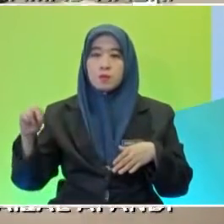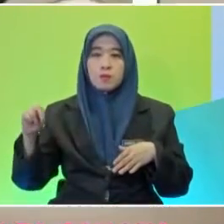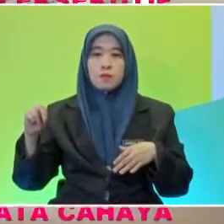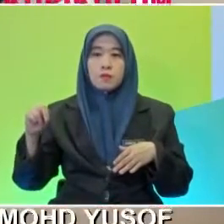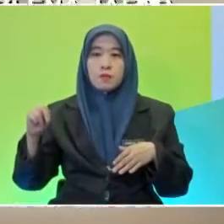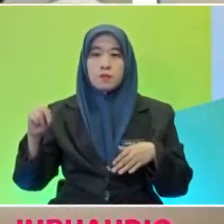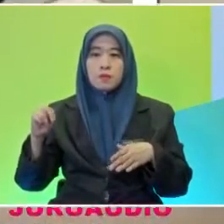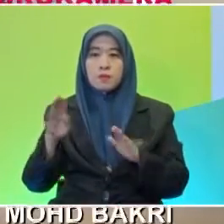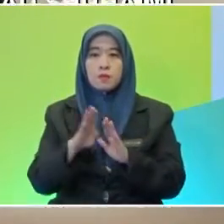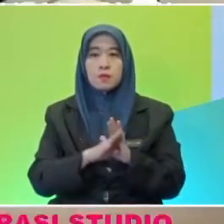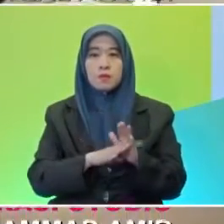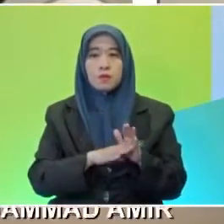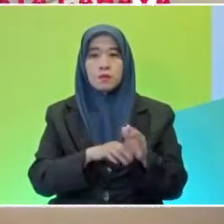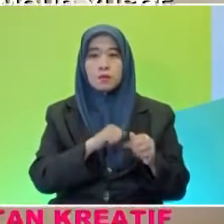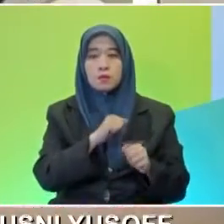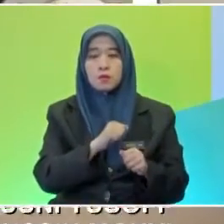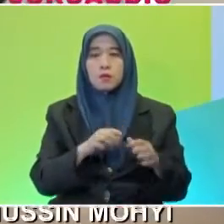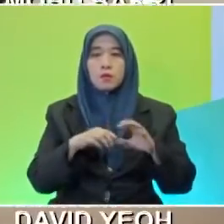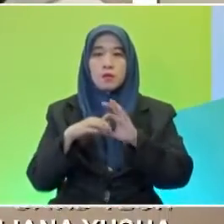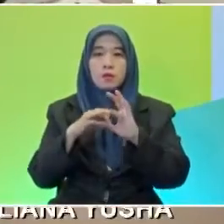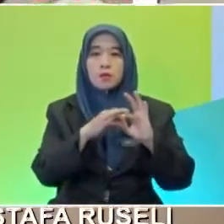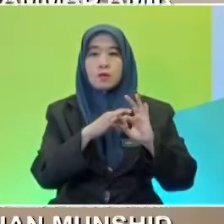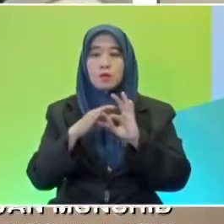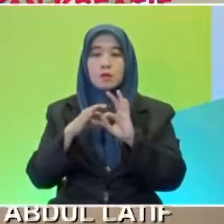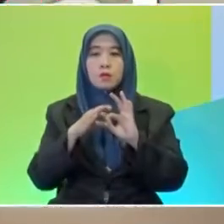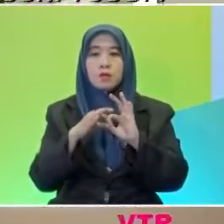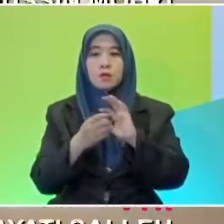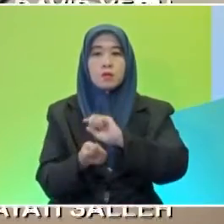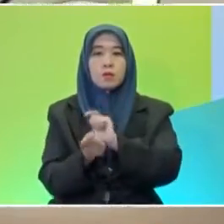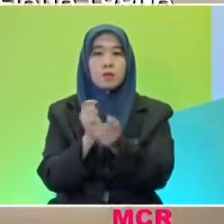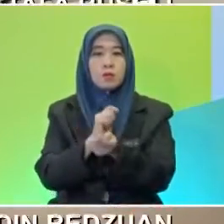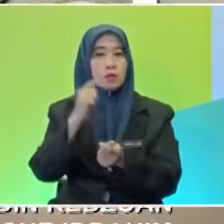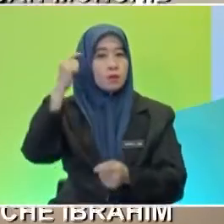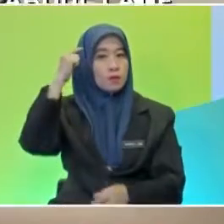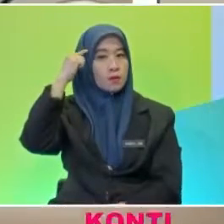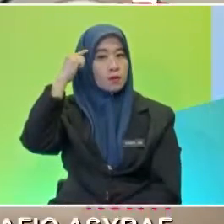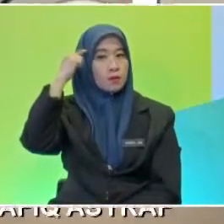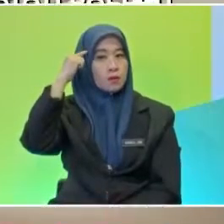bergaul mesra bertukar pikiran